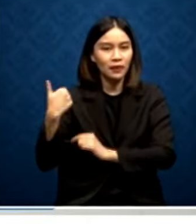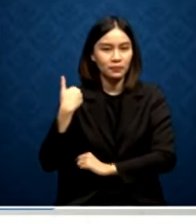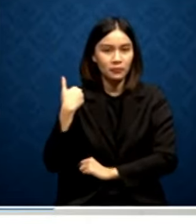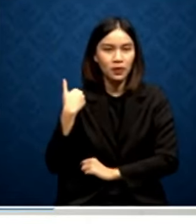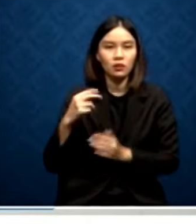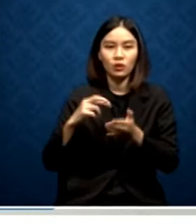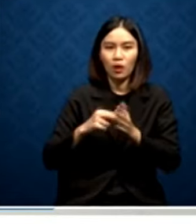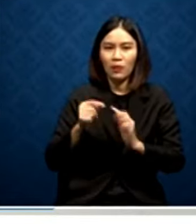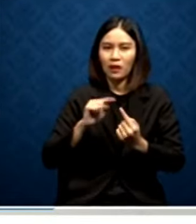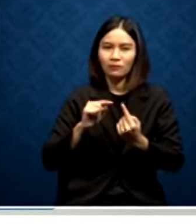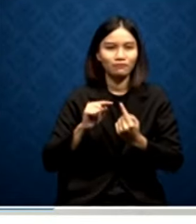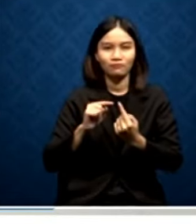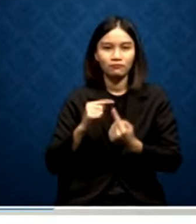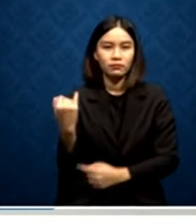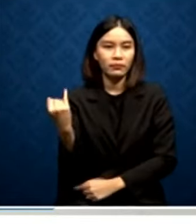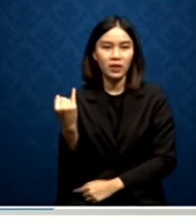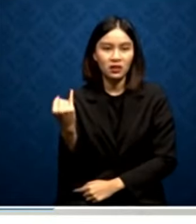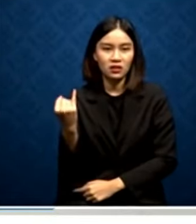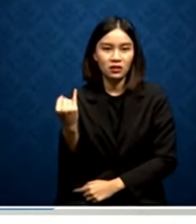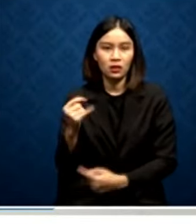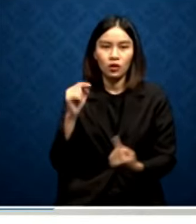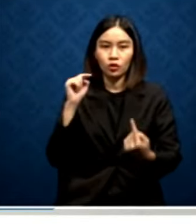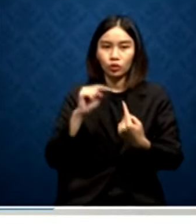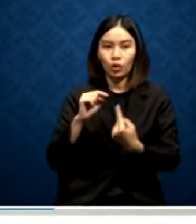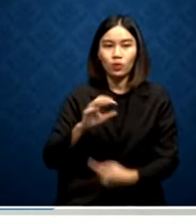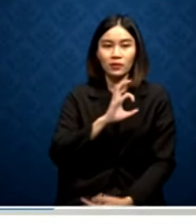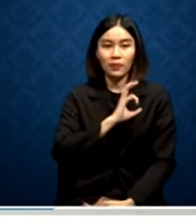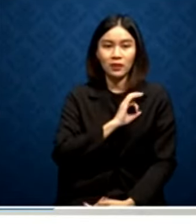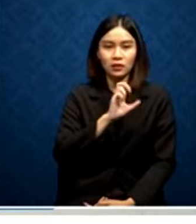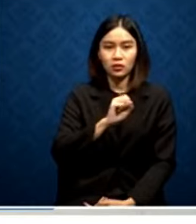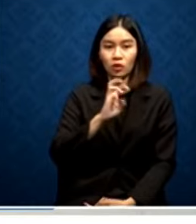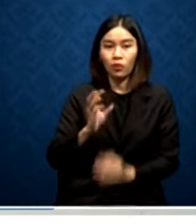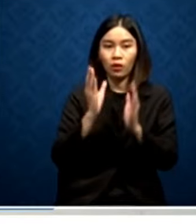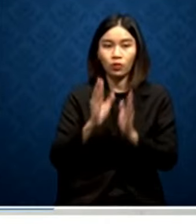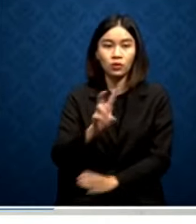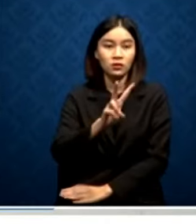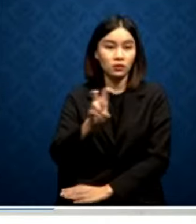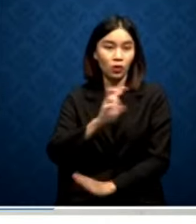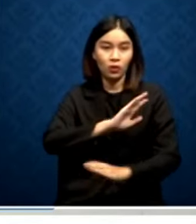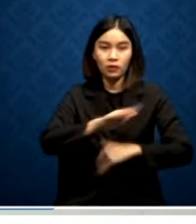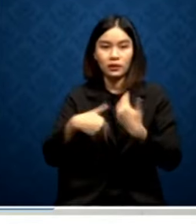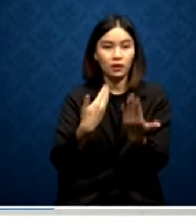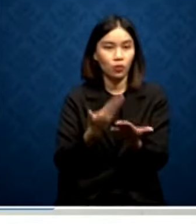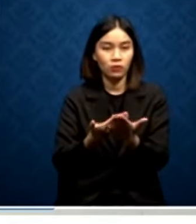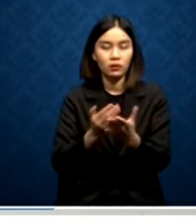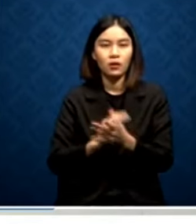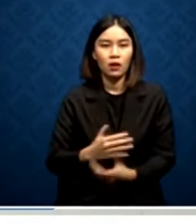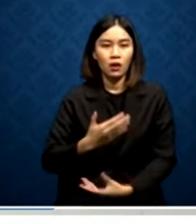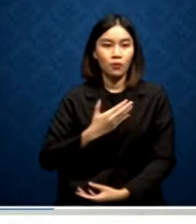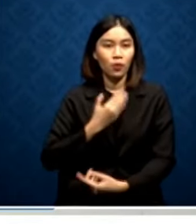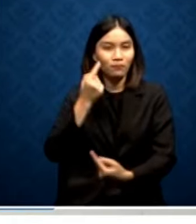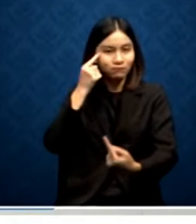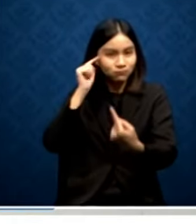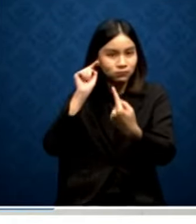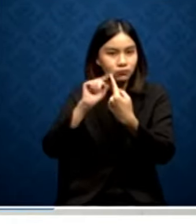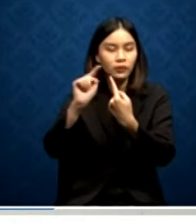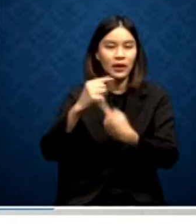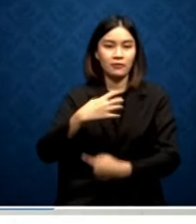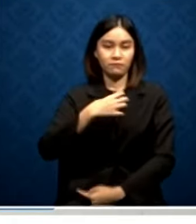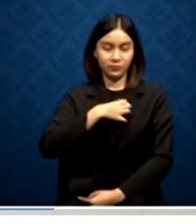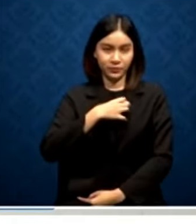ล้วนแล้วแต่ไม่เป็นผลดีต่อท่านวุฒิสมาชิกทั้ง 200ท่านผมจึงมุ่งมั่นจะ